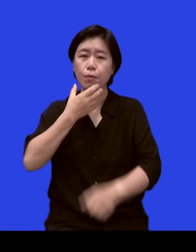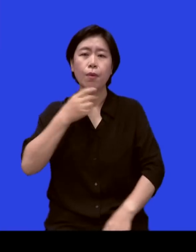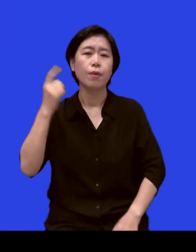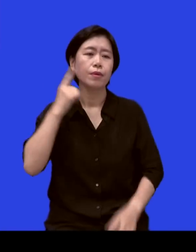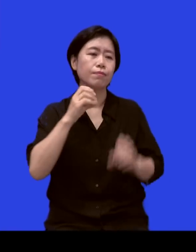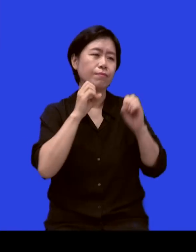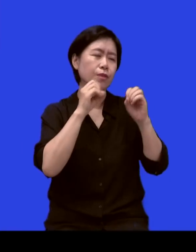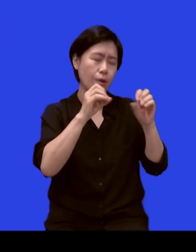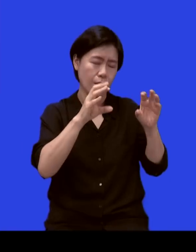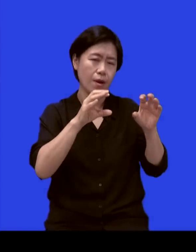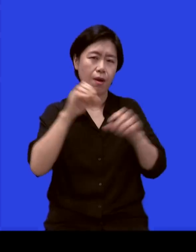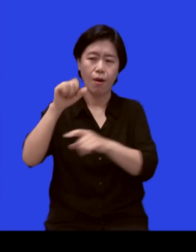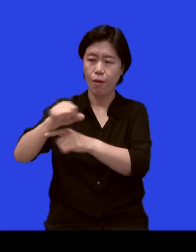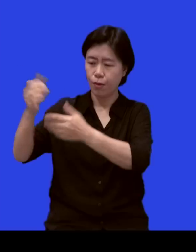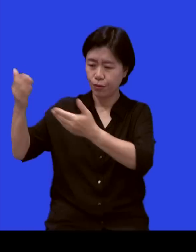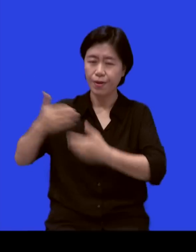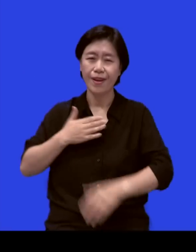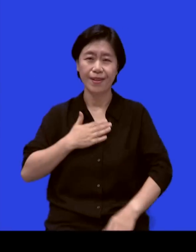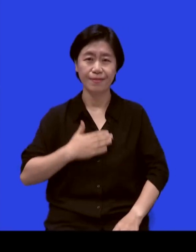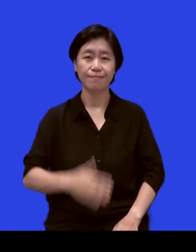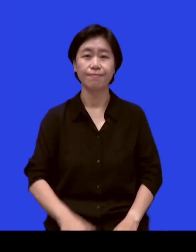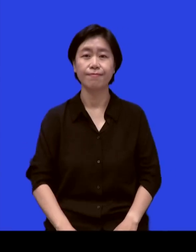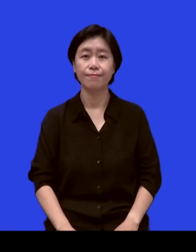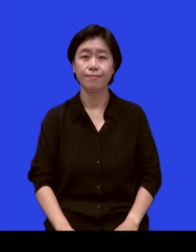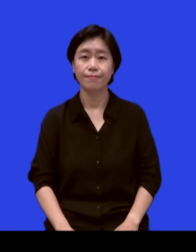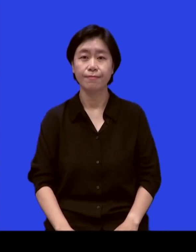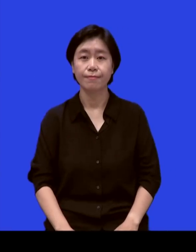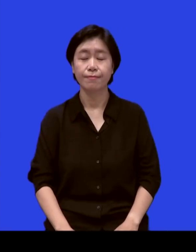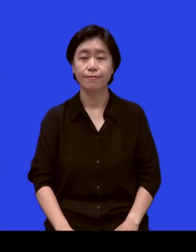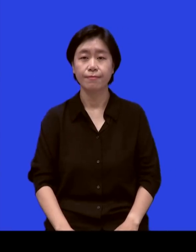알거든요. 네.